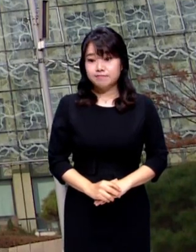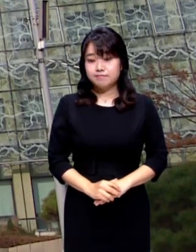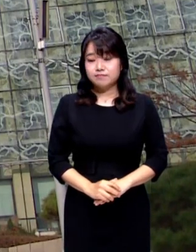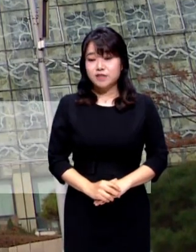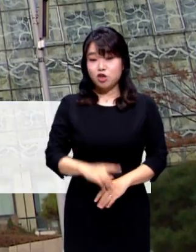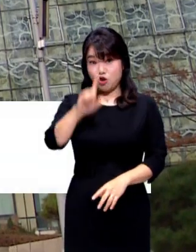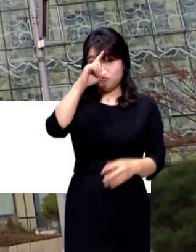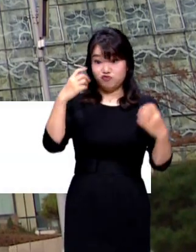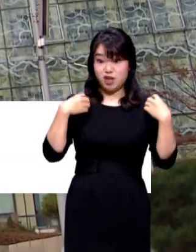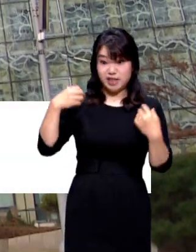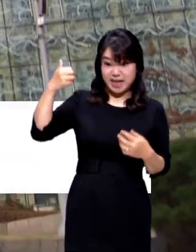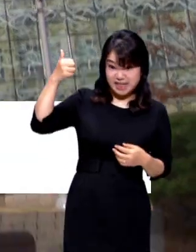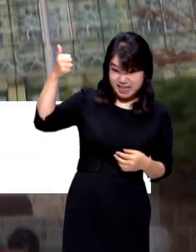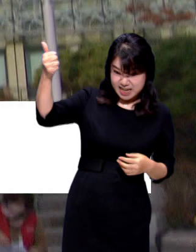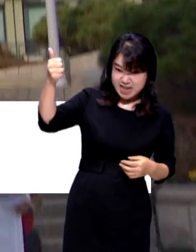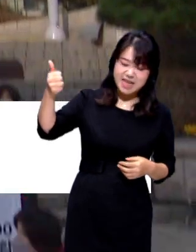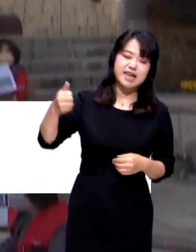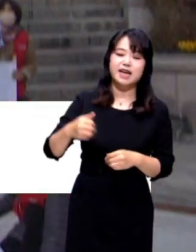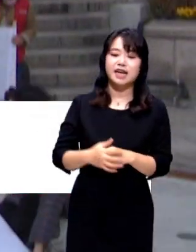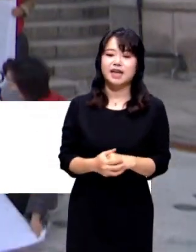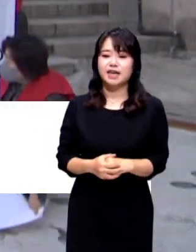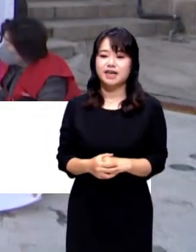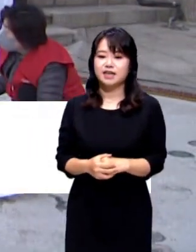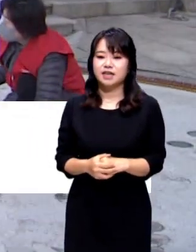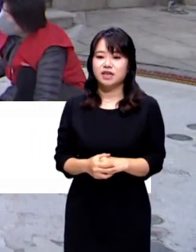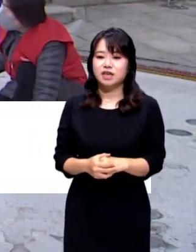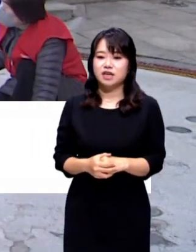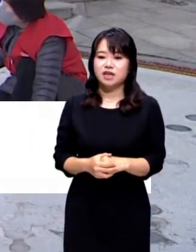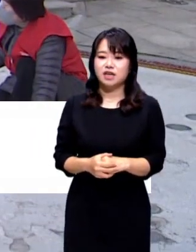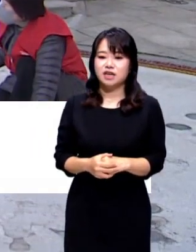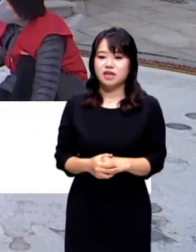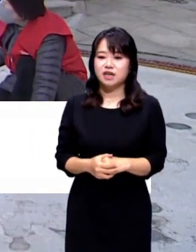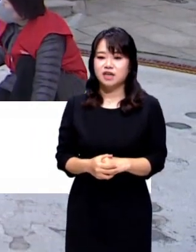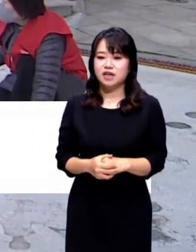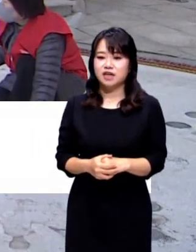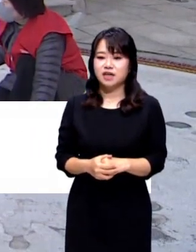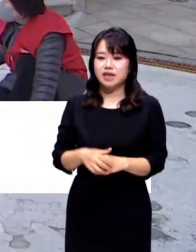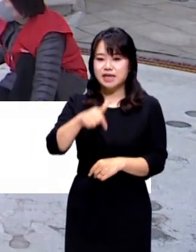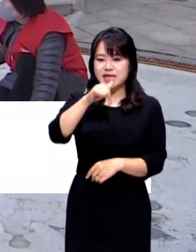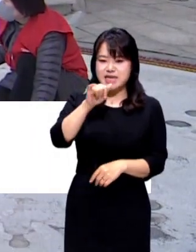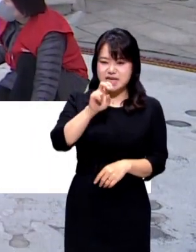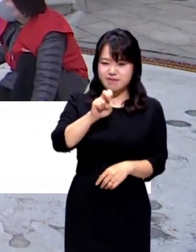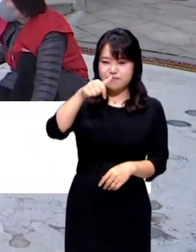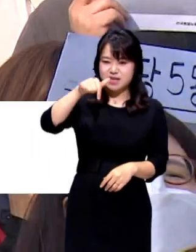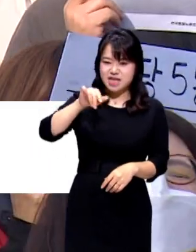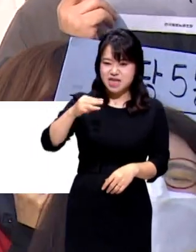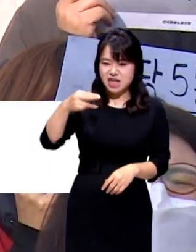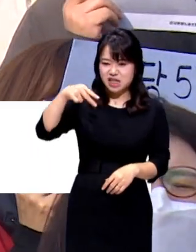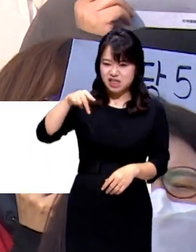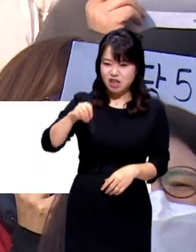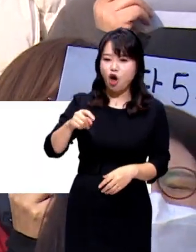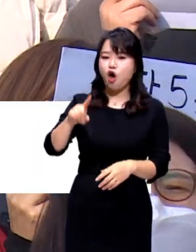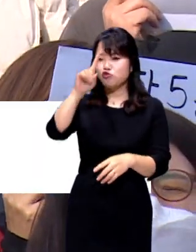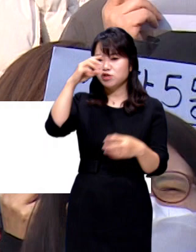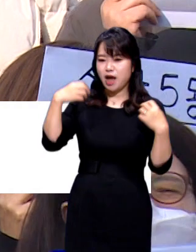김일성 구청장님! 여기 돌봄교사 있습니다! 김일성 구청장님!